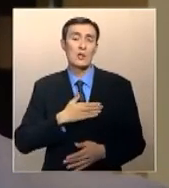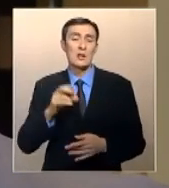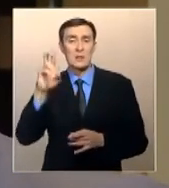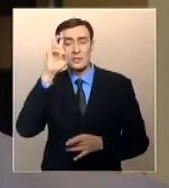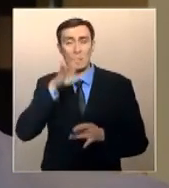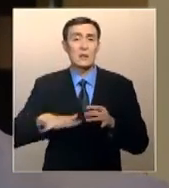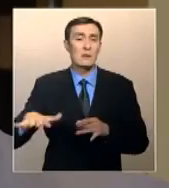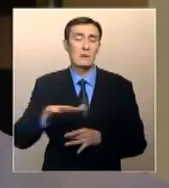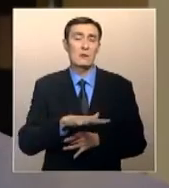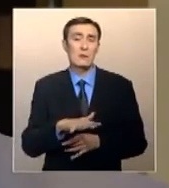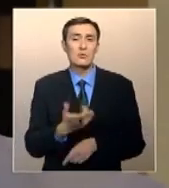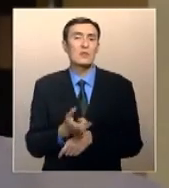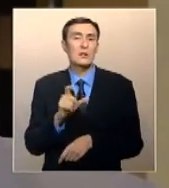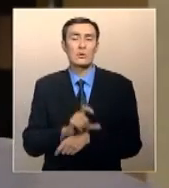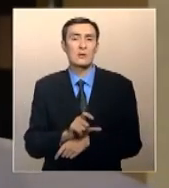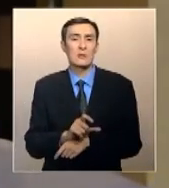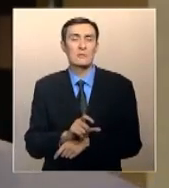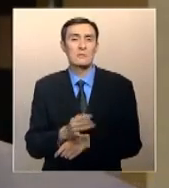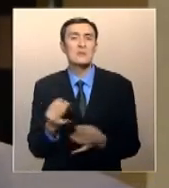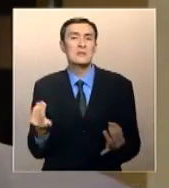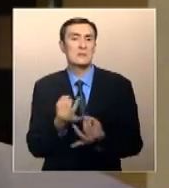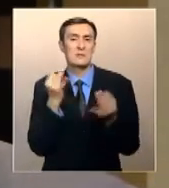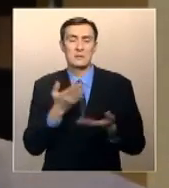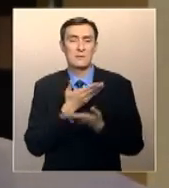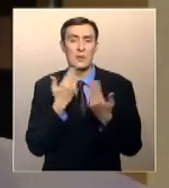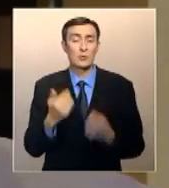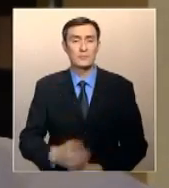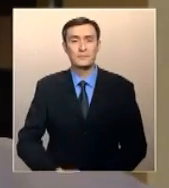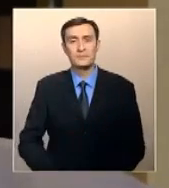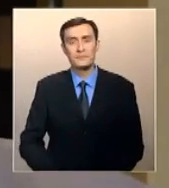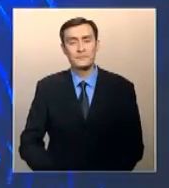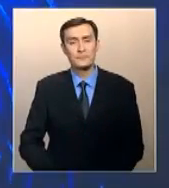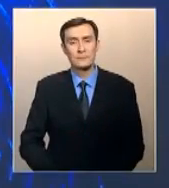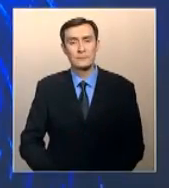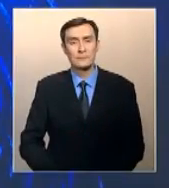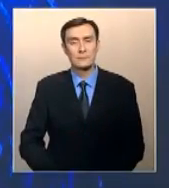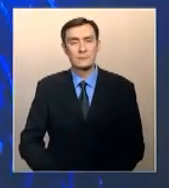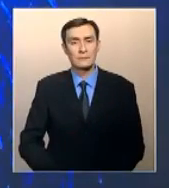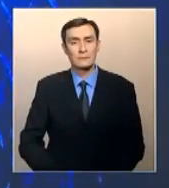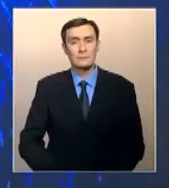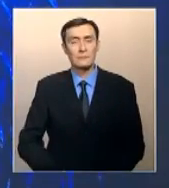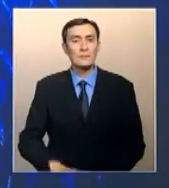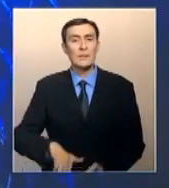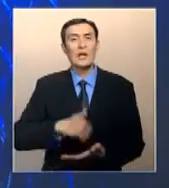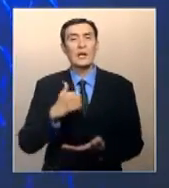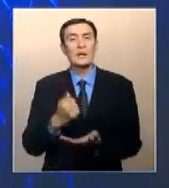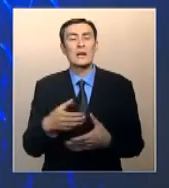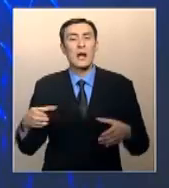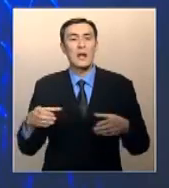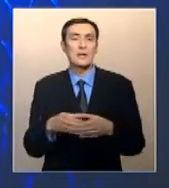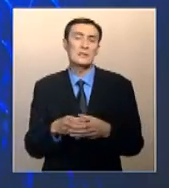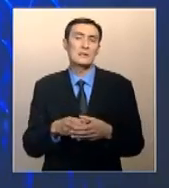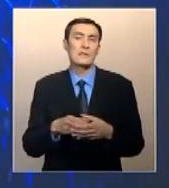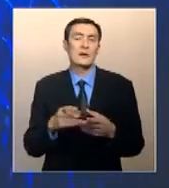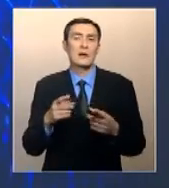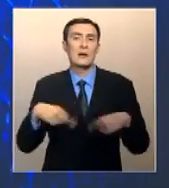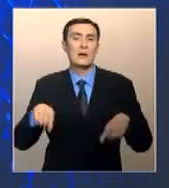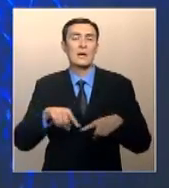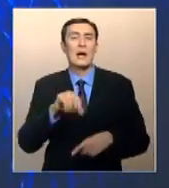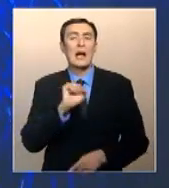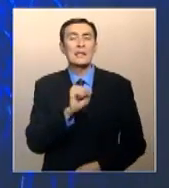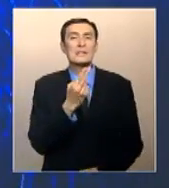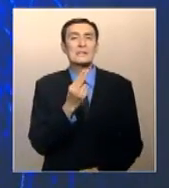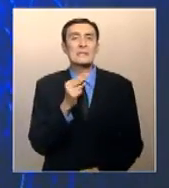нашего региона, они не настолько для мигрантов привлекательны. Лидер коалиции левых радикальных сил